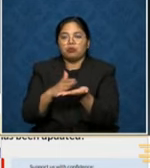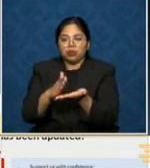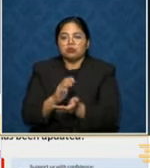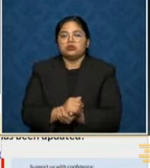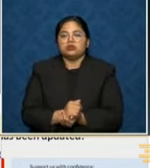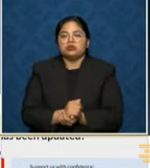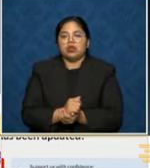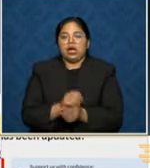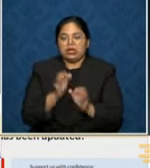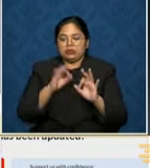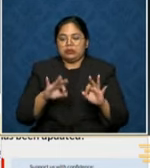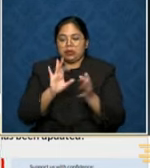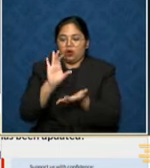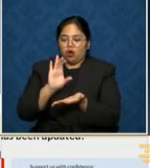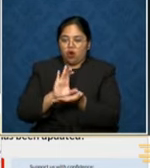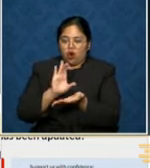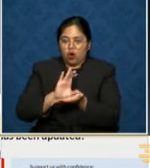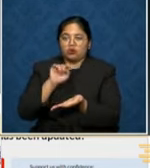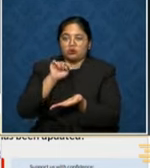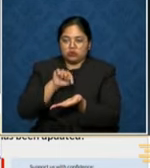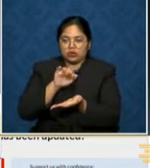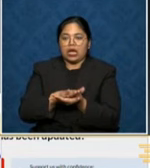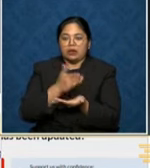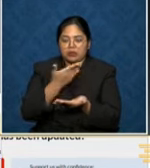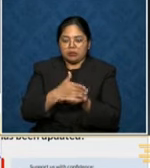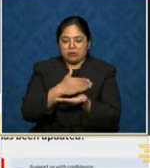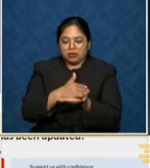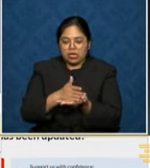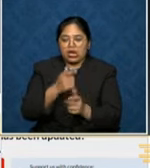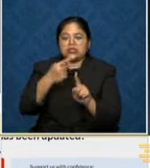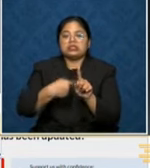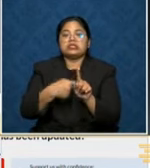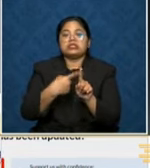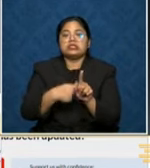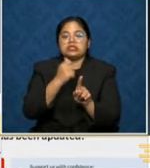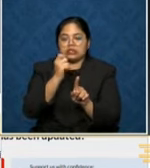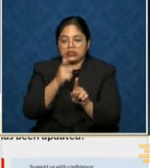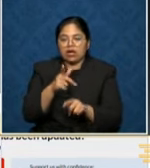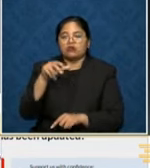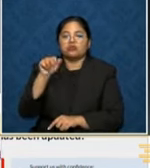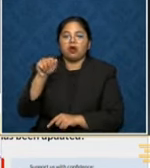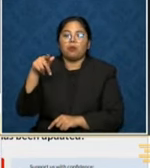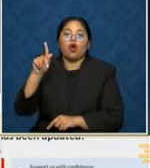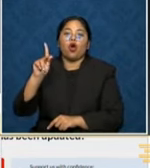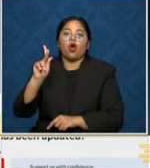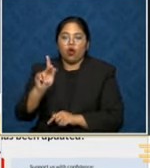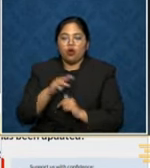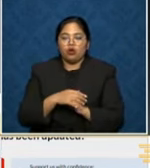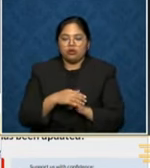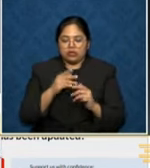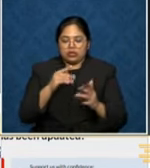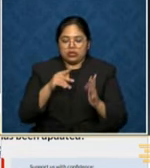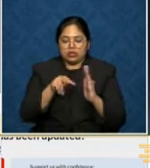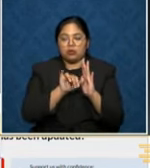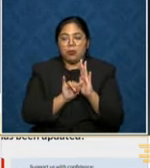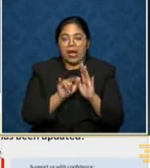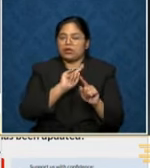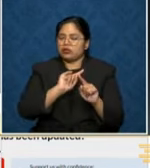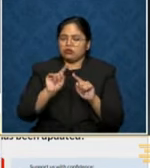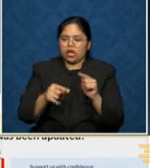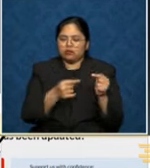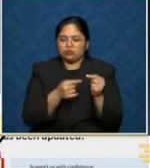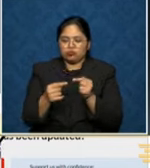ปล่อยเช่าที่ดินในพื้นที่สปก.อยู่แล้วซึ่งเรากำลังจะทำแลนด์แบงค์อยู่แล้วในเรื่องนี้นโยบายที่เราจะทำต่อไปนะครับโฉนดต้น